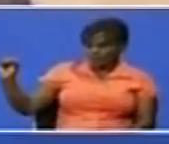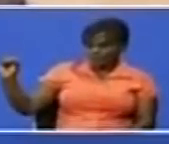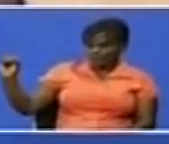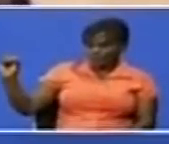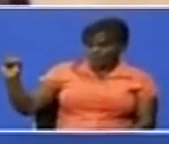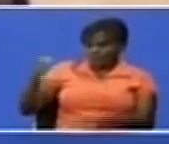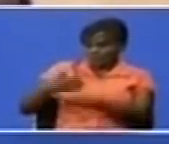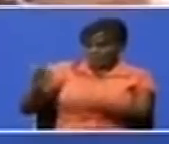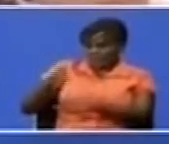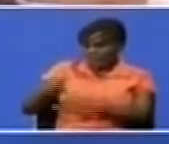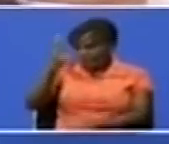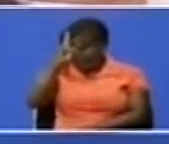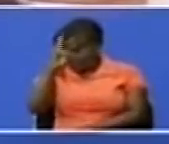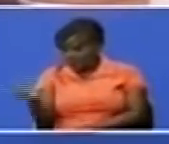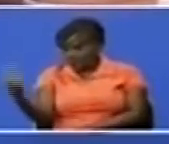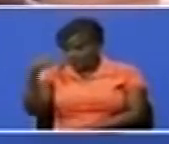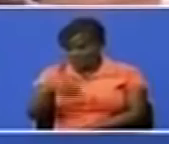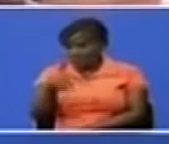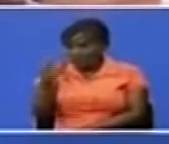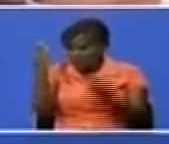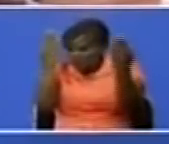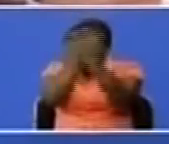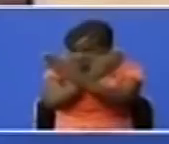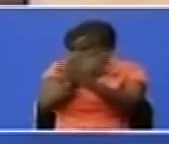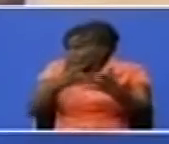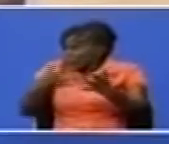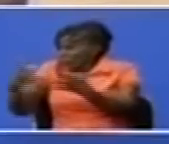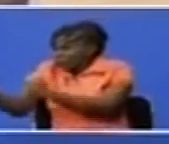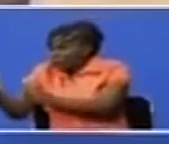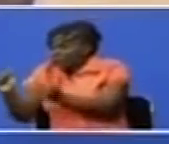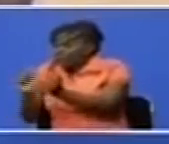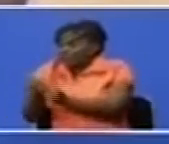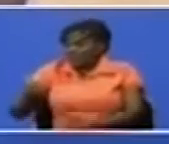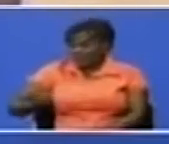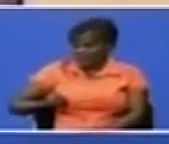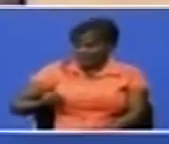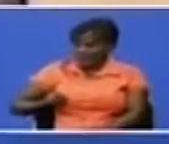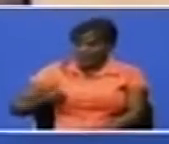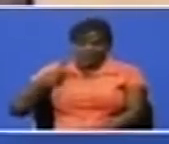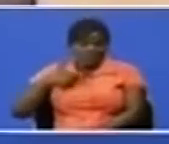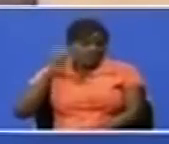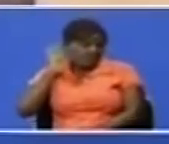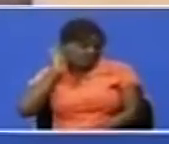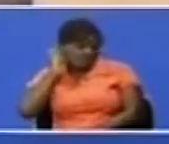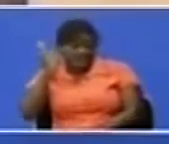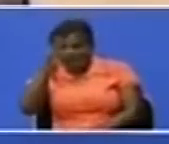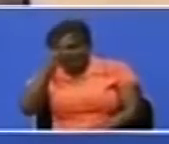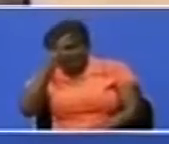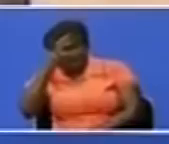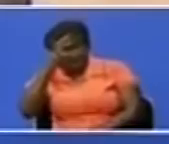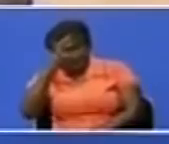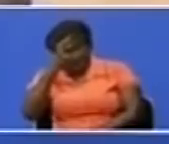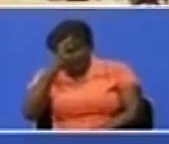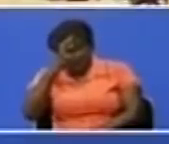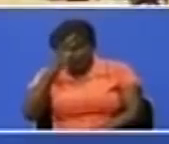kutuma askari. Walitoroka usiku na msichana mmoja ambaye nasikia walidanganya na